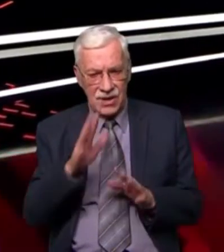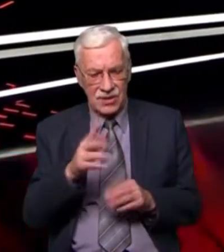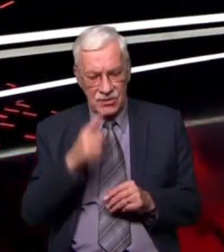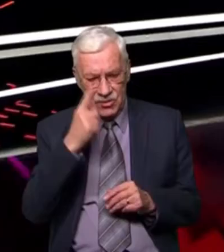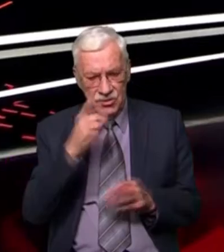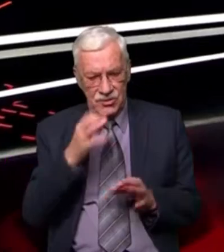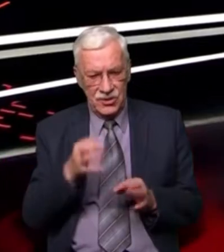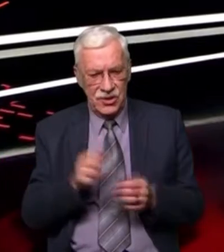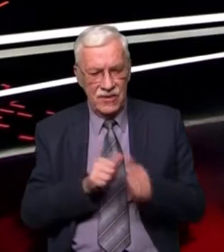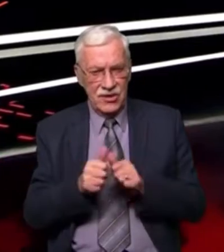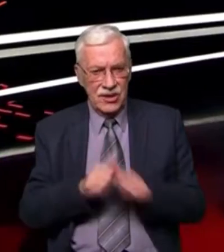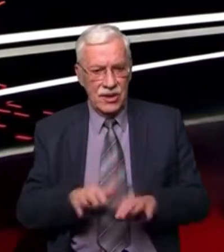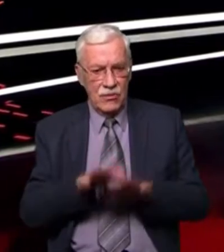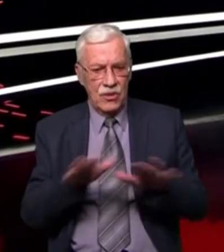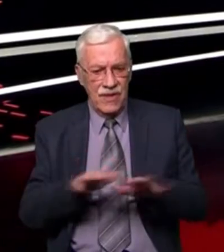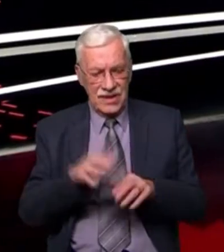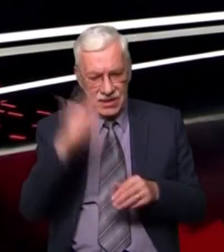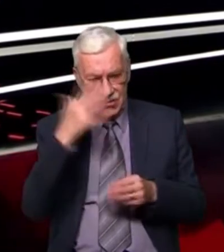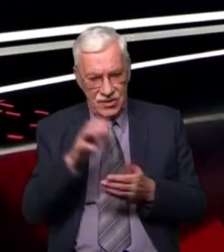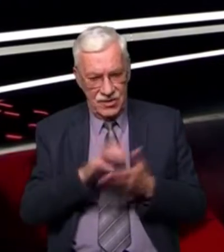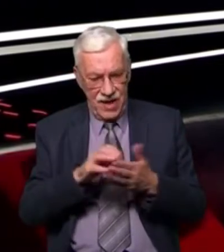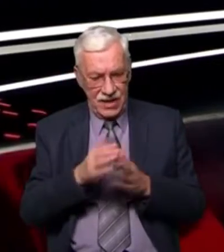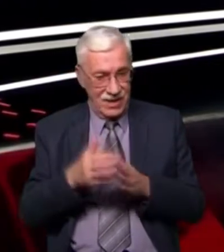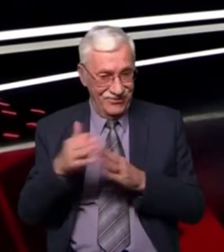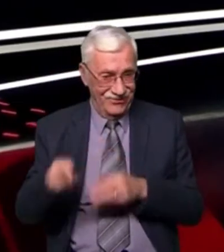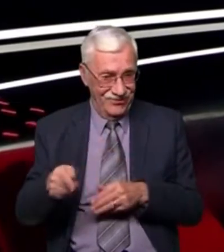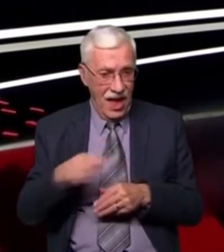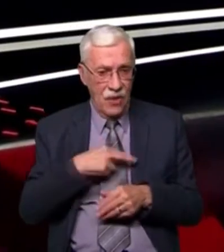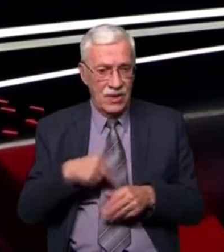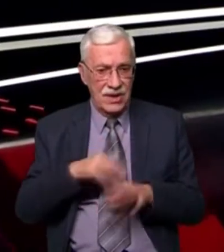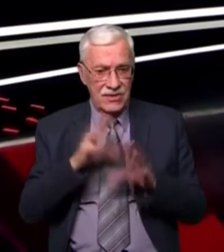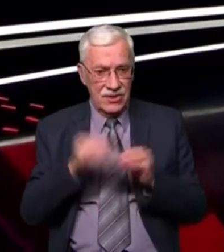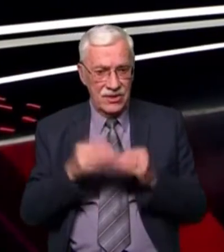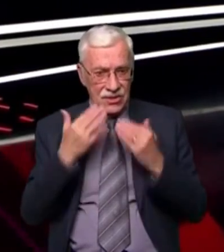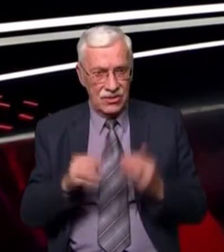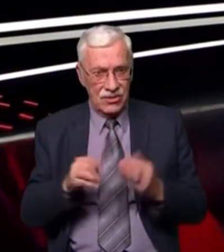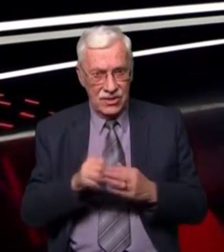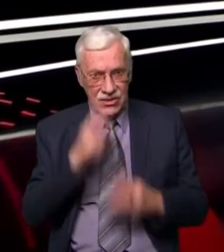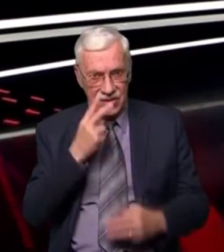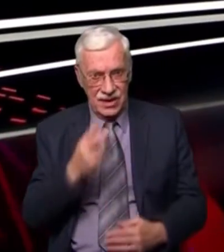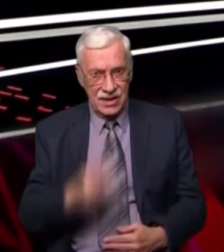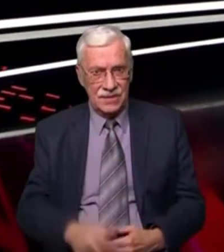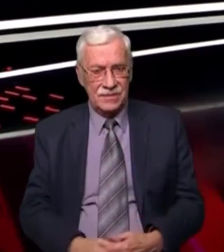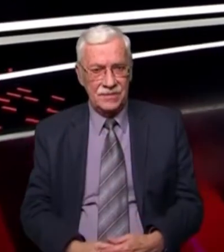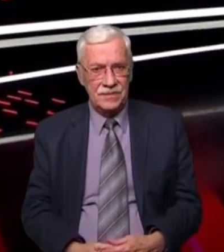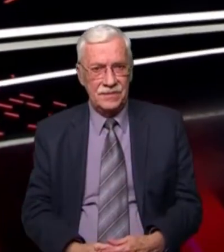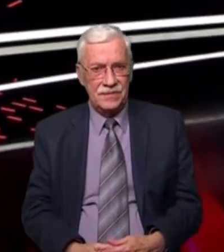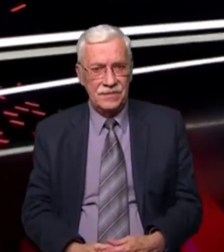Przypomnimy dzisiejsze wyścigi pływackie z Mistrzostw Świata. A u nas to wszystko. Do zobaczenia. Do zobaczenia.